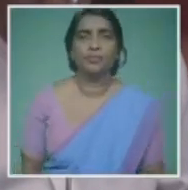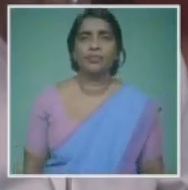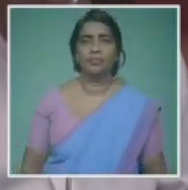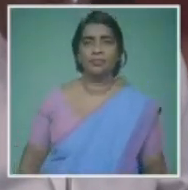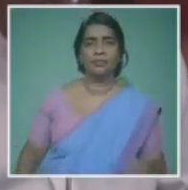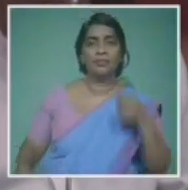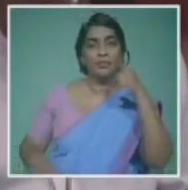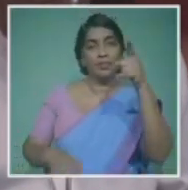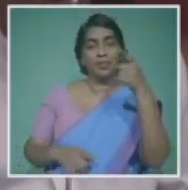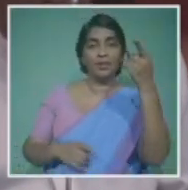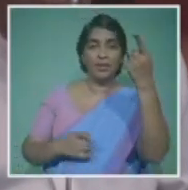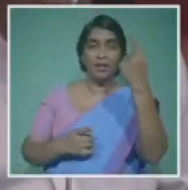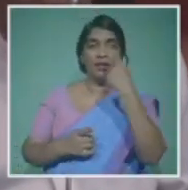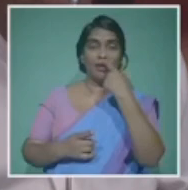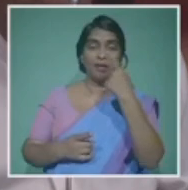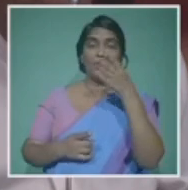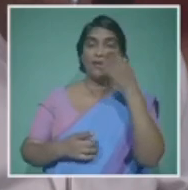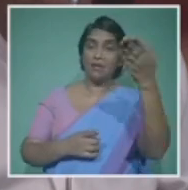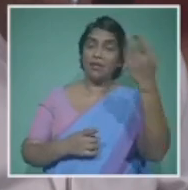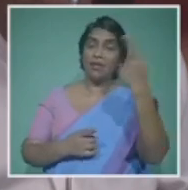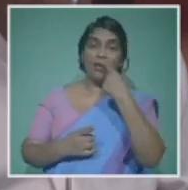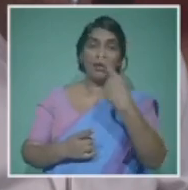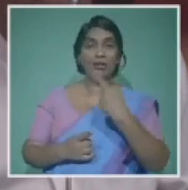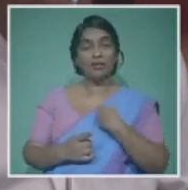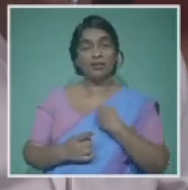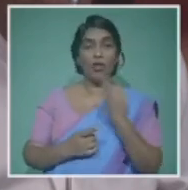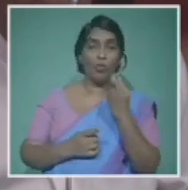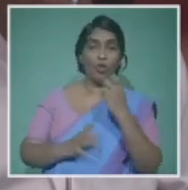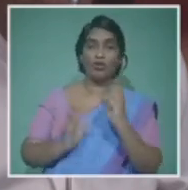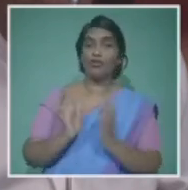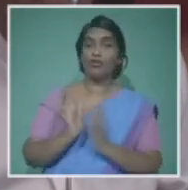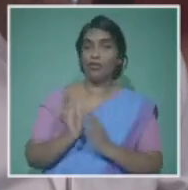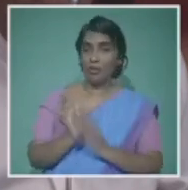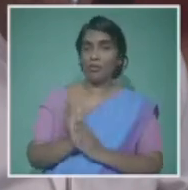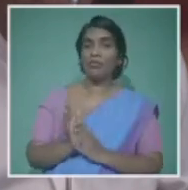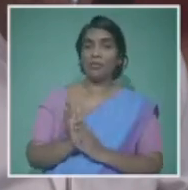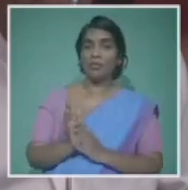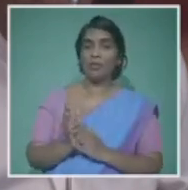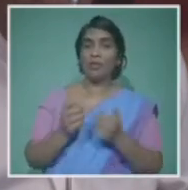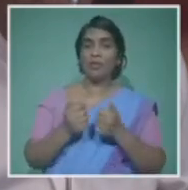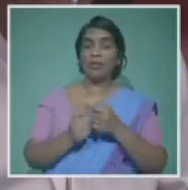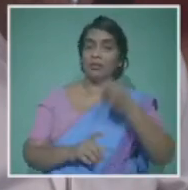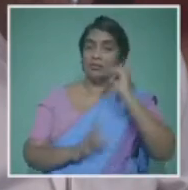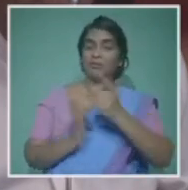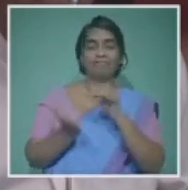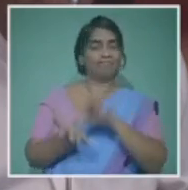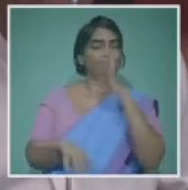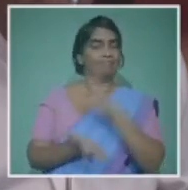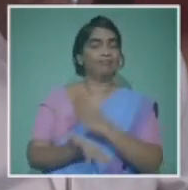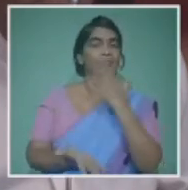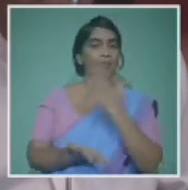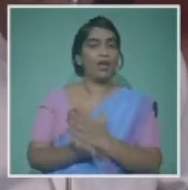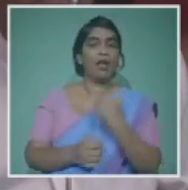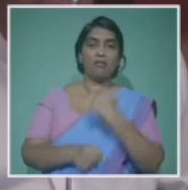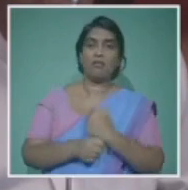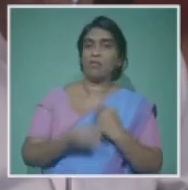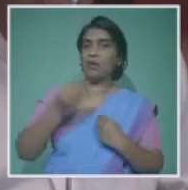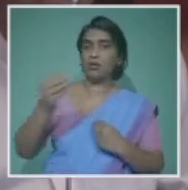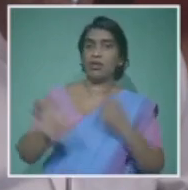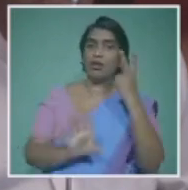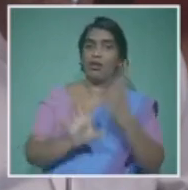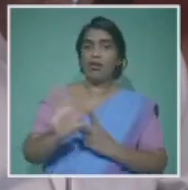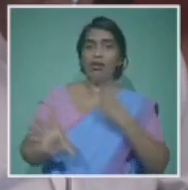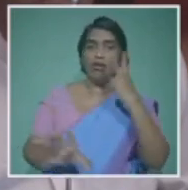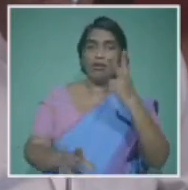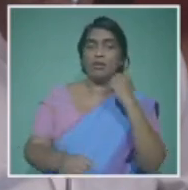ඔබතුම අපිට බුදල් ඔබට අපිට අපිට දෙන්න තිබ්බ බුදල් කමිටුවත් ඔබතුම ස්ථාවරණිය ගාත් ඉඳලා ආණ්ඩුවට දුන්නා. අවුරුදු දෙකක්